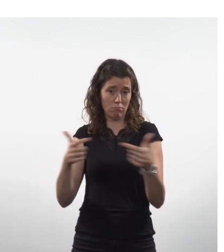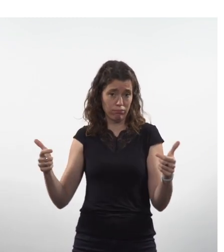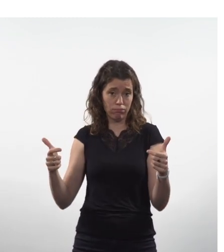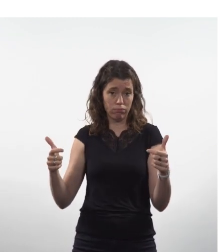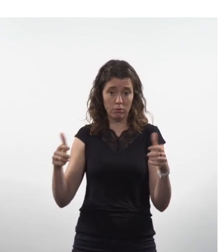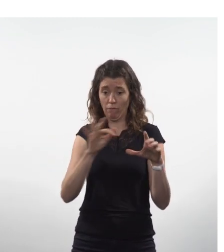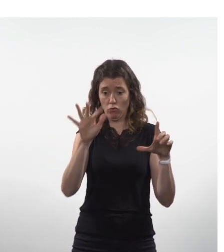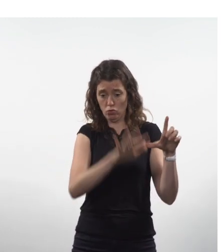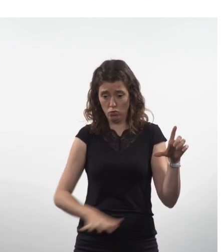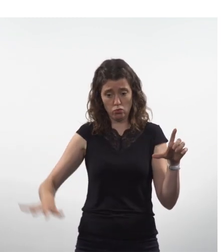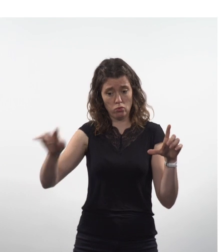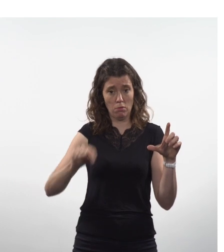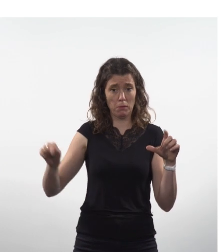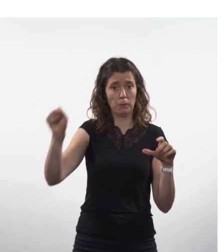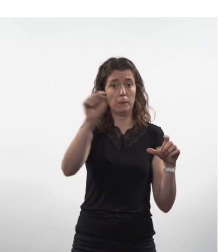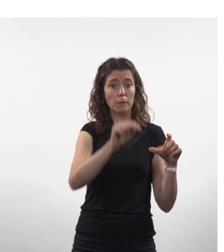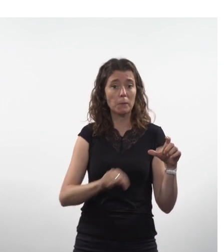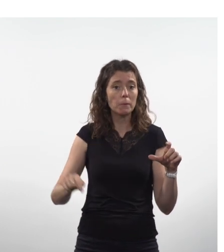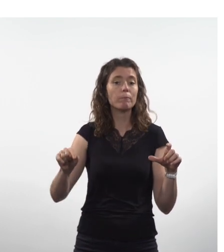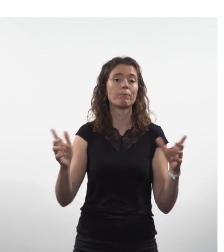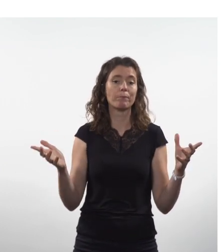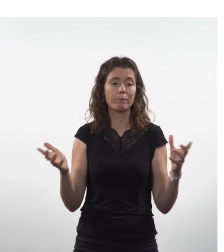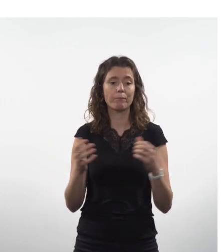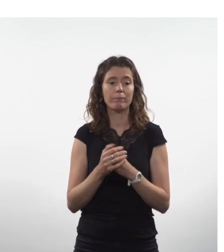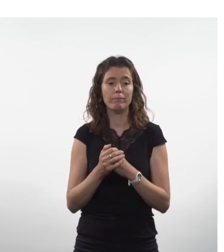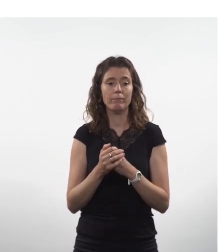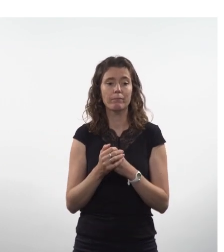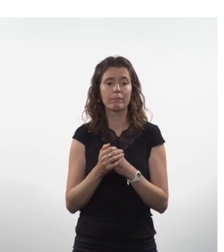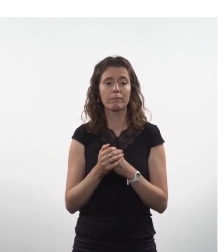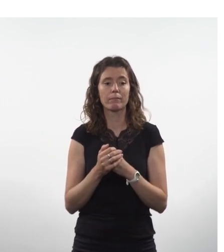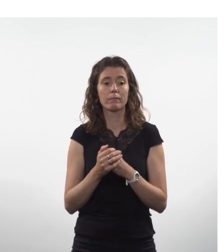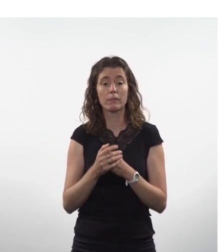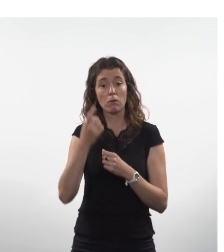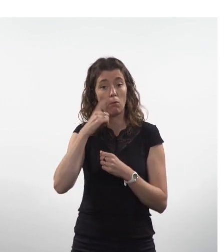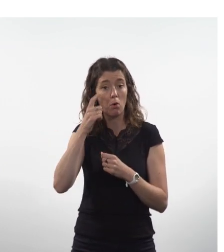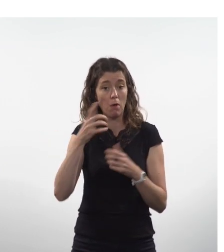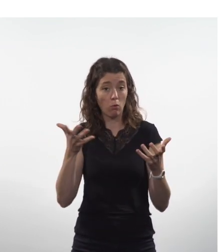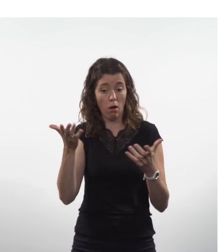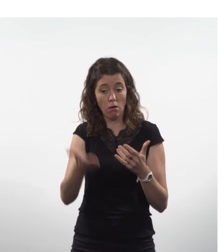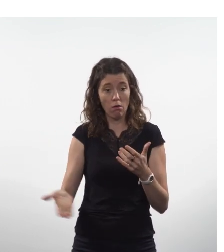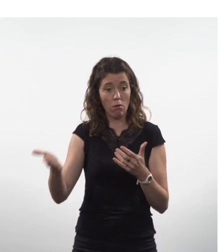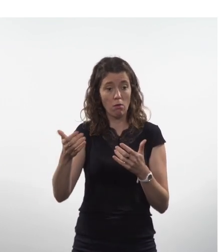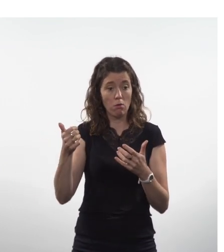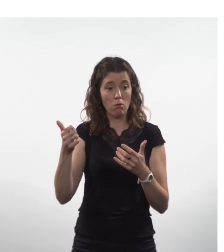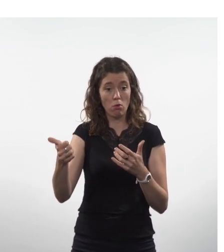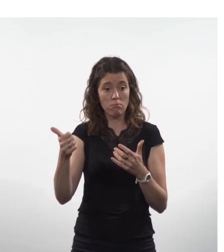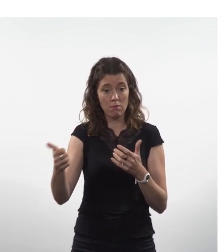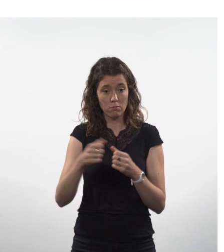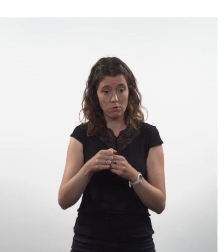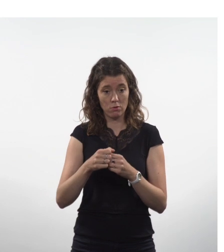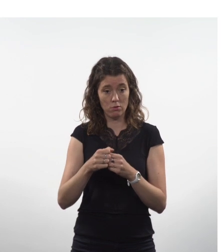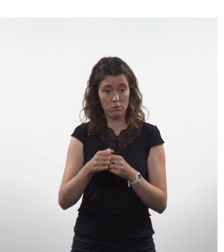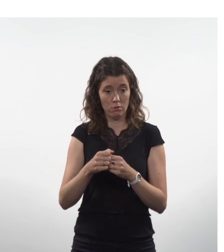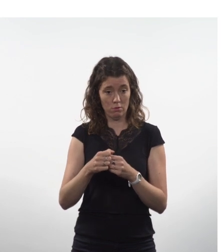tout le territoire national. Et alors, et au moins que les professionnels de santé, que 72% des